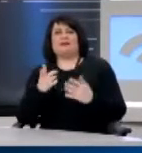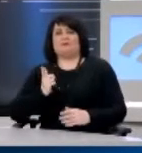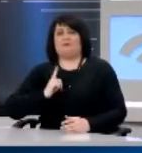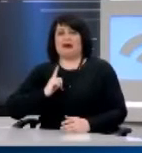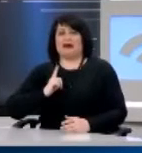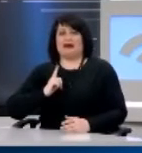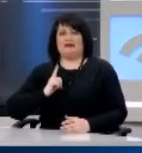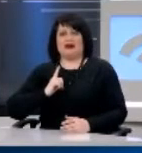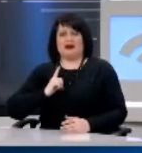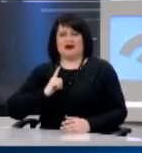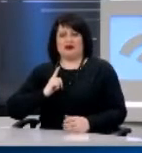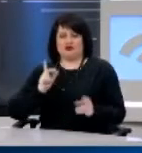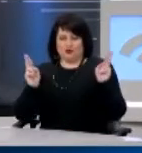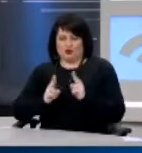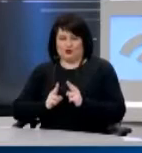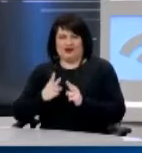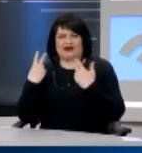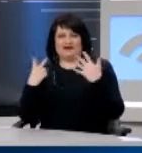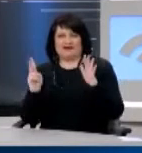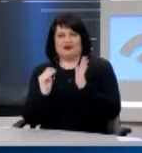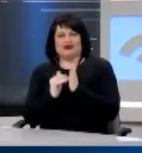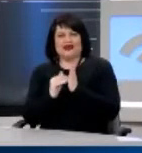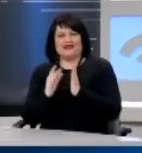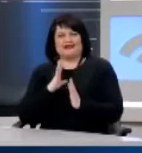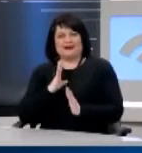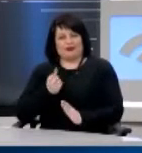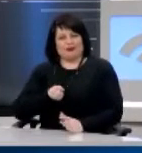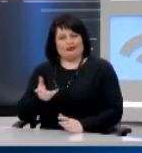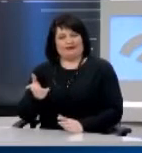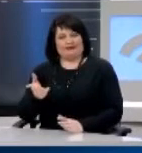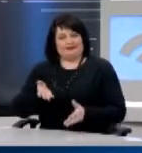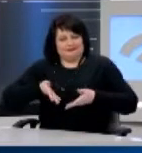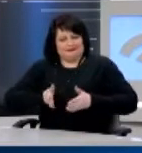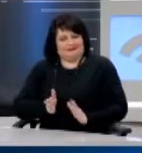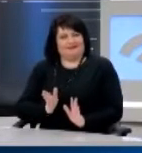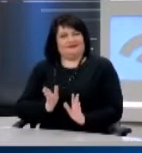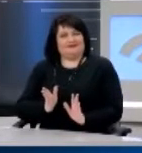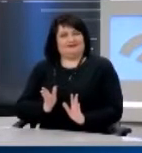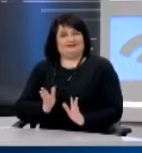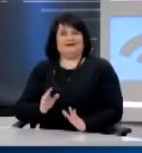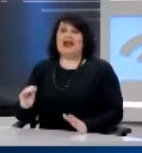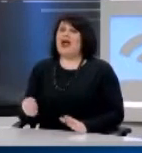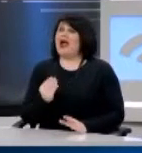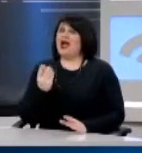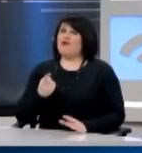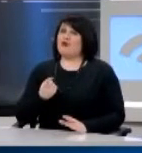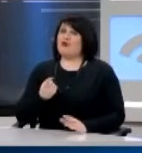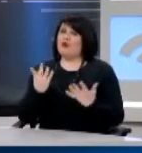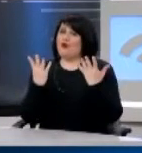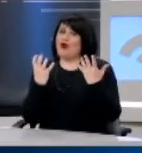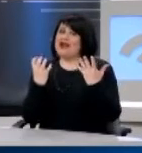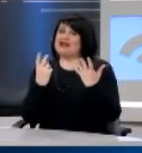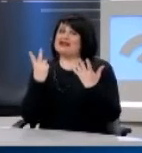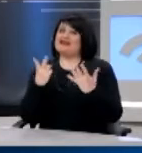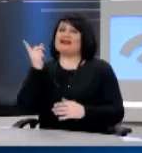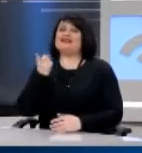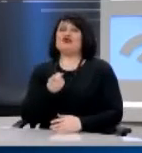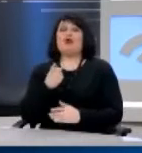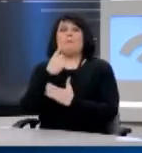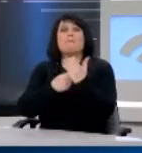πολίτες. Γεγονός που προέκυψε όμως κατά 97% από μετανάστες και μόλις κατά 3% από